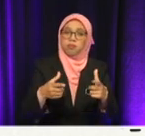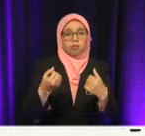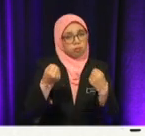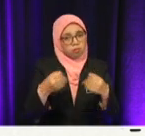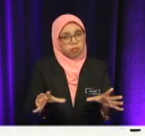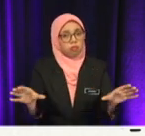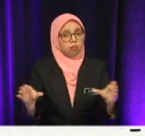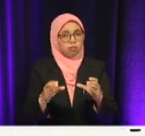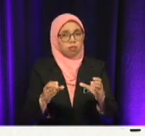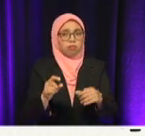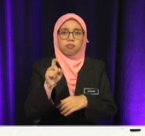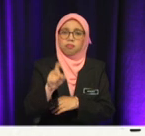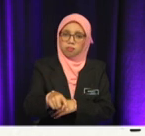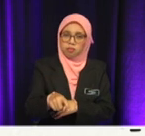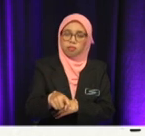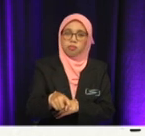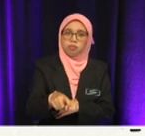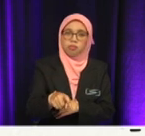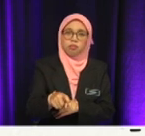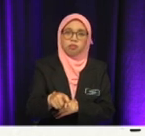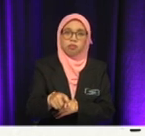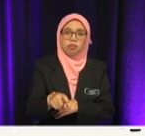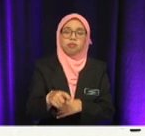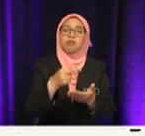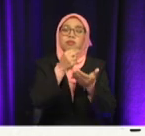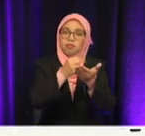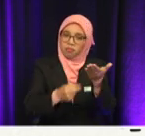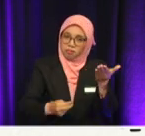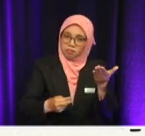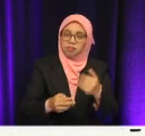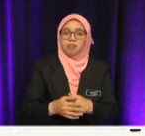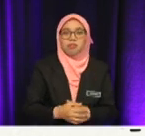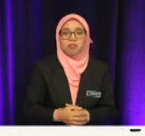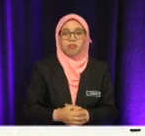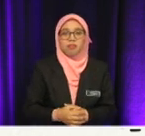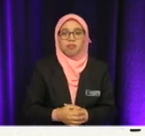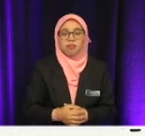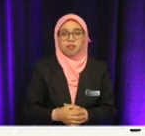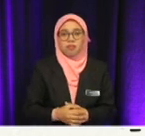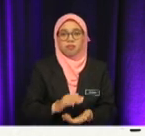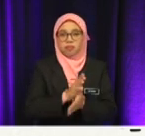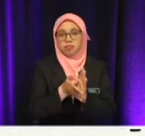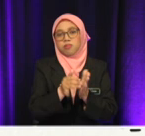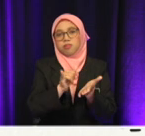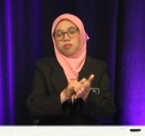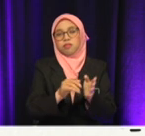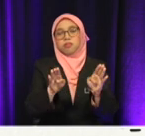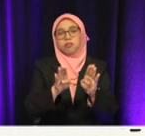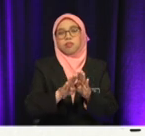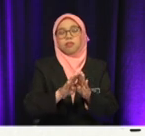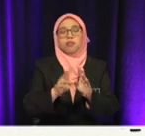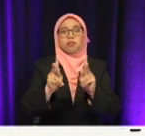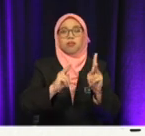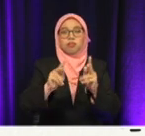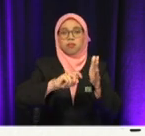semua. Mestilah kita kena menilai. Okey, jadikan itu sebagai kata kunci kamu. Okey, yang